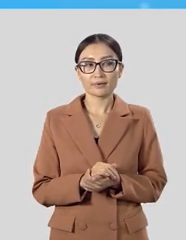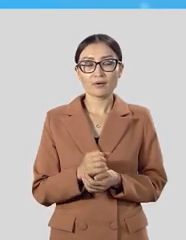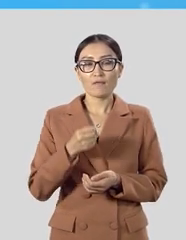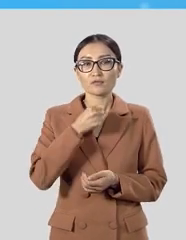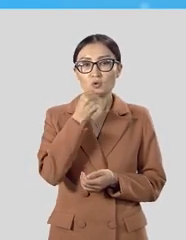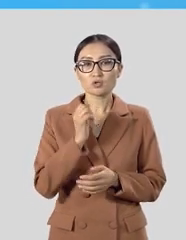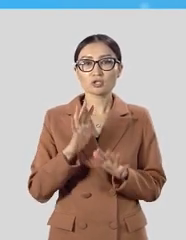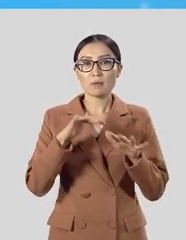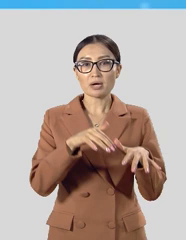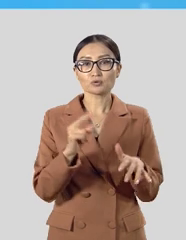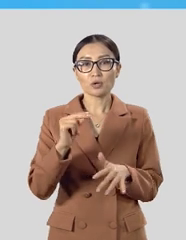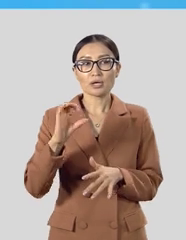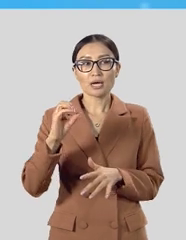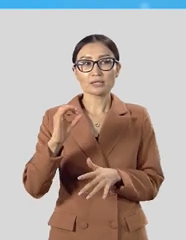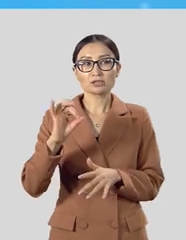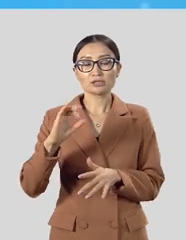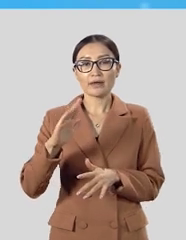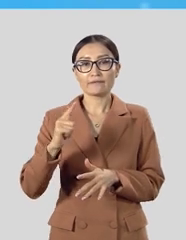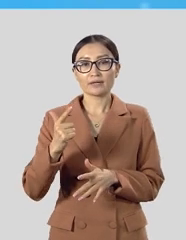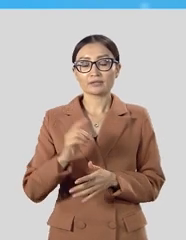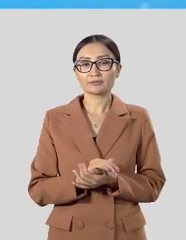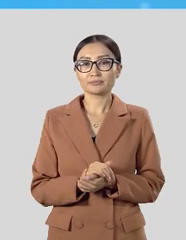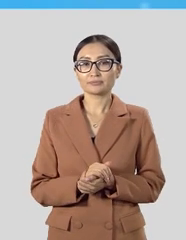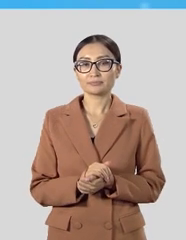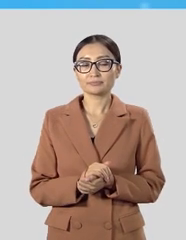Взрослый морской червь.